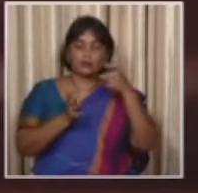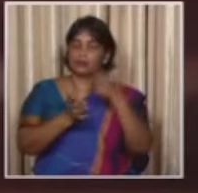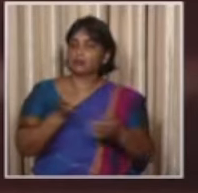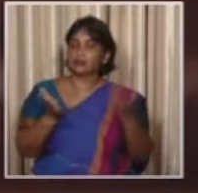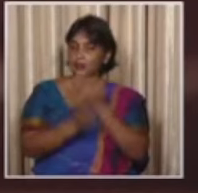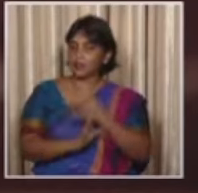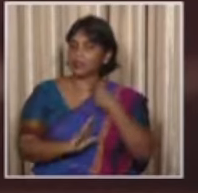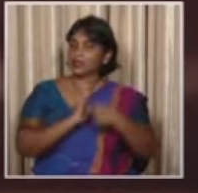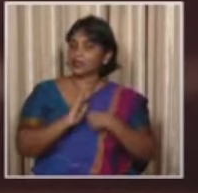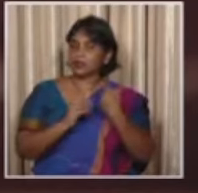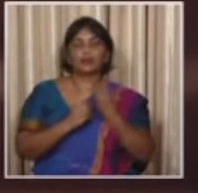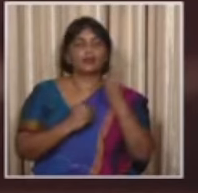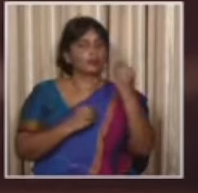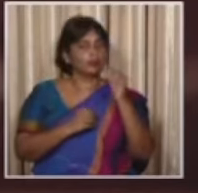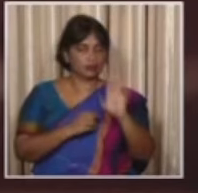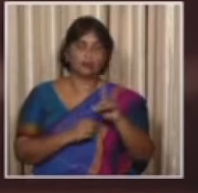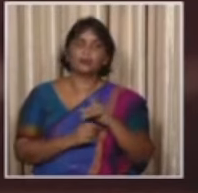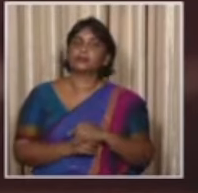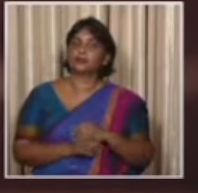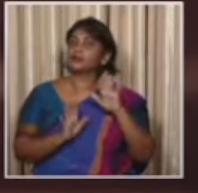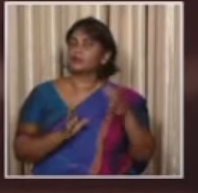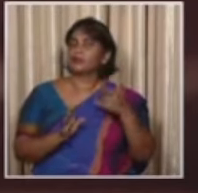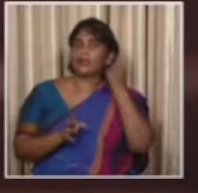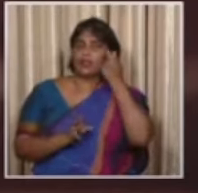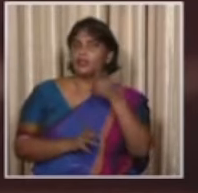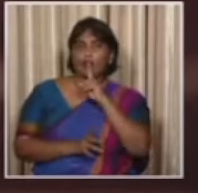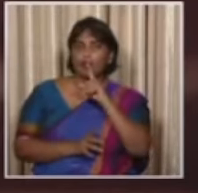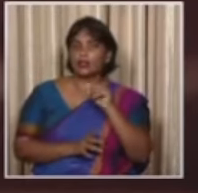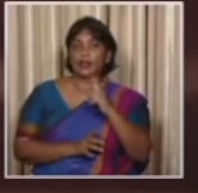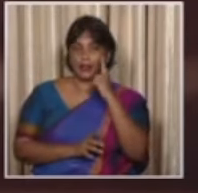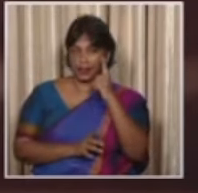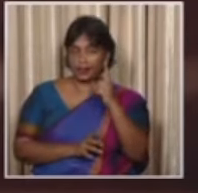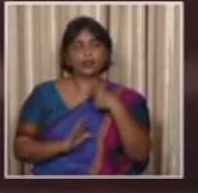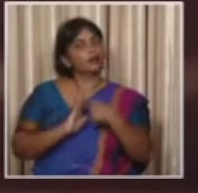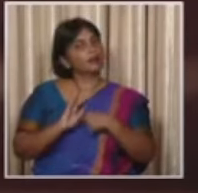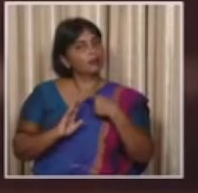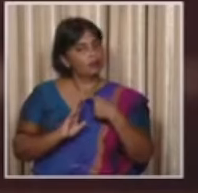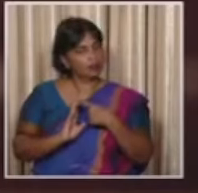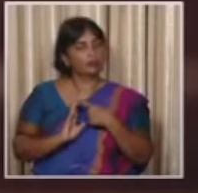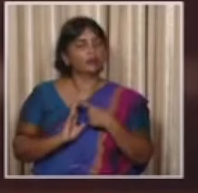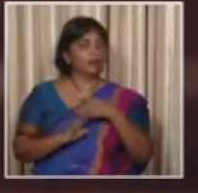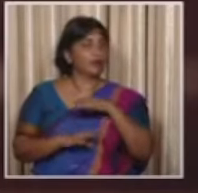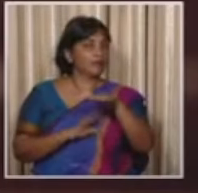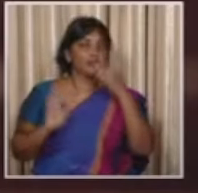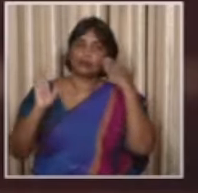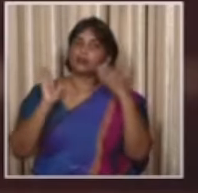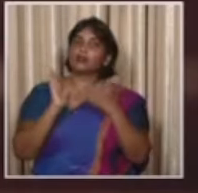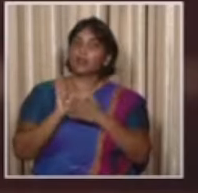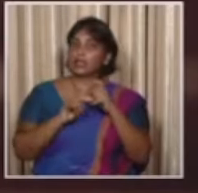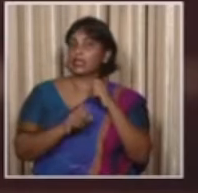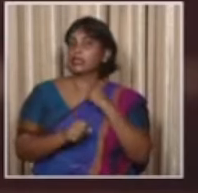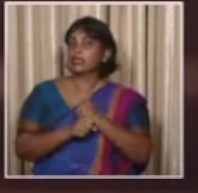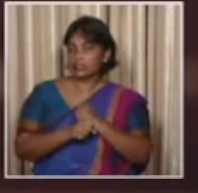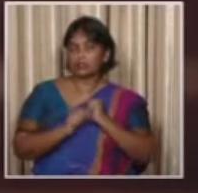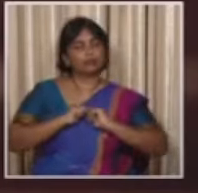යටතේ ශ්‍රී ලංකාවට ප්‍රධානයක් ලැබෙන්න තිබුණේ. මොකක්ද ඒක යෝජනා කළේ? එකක්, ලංකාවේ ඉඩම් සම්බන්ධයෙන් ඩිජිටල් කරණය